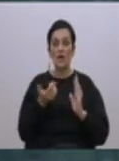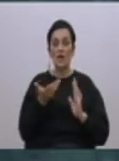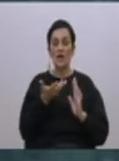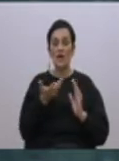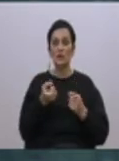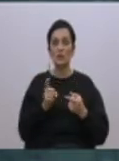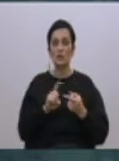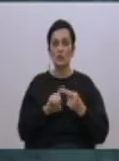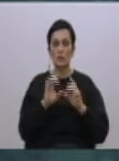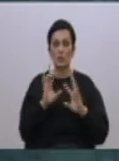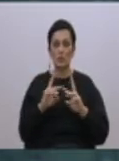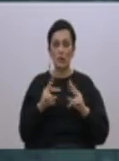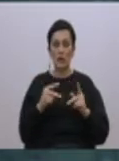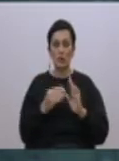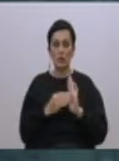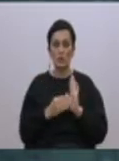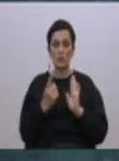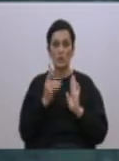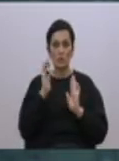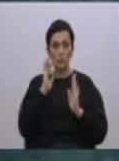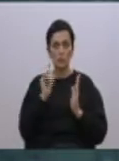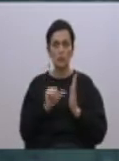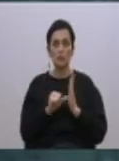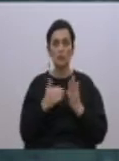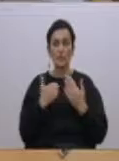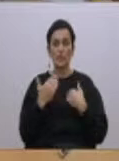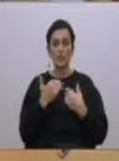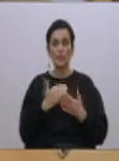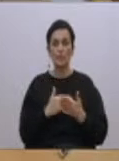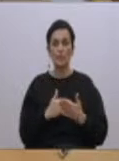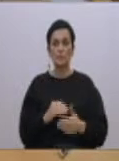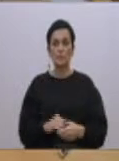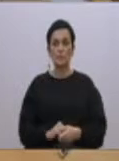să fie canoș tulevșe ta instalată pe urmă să menit tot chartot câinciscos regim.